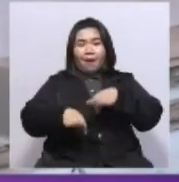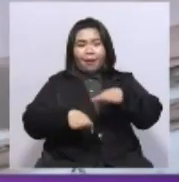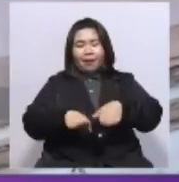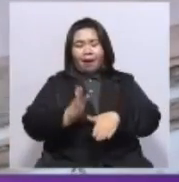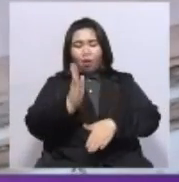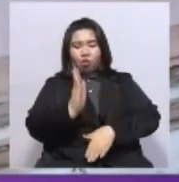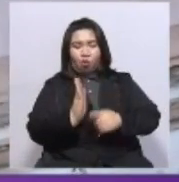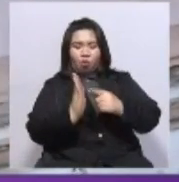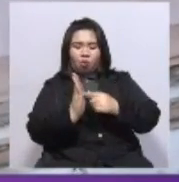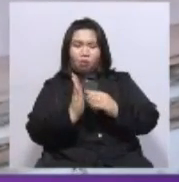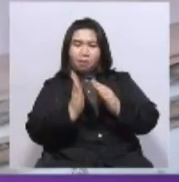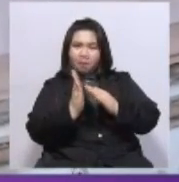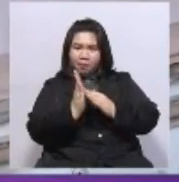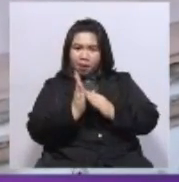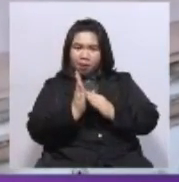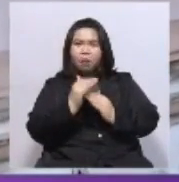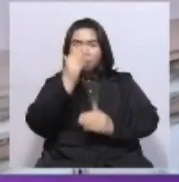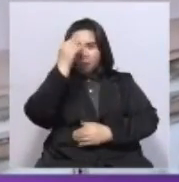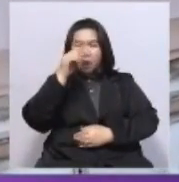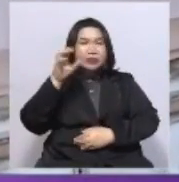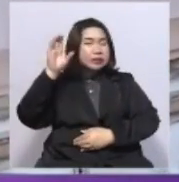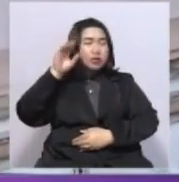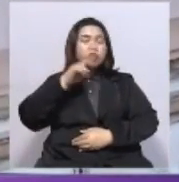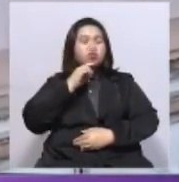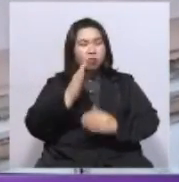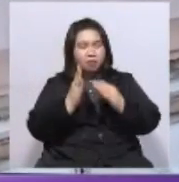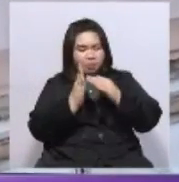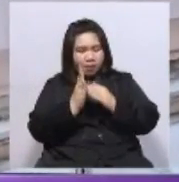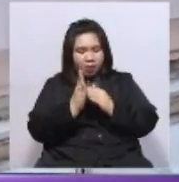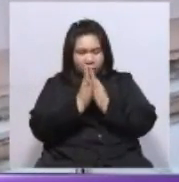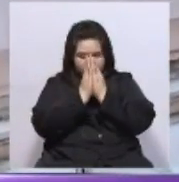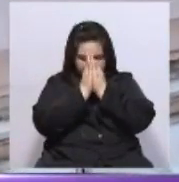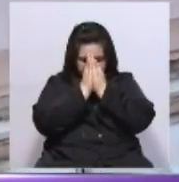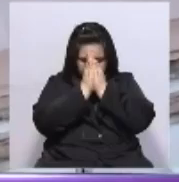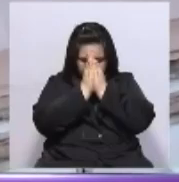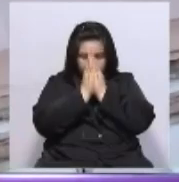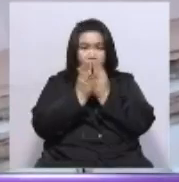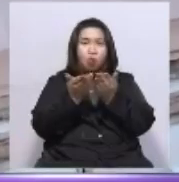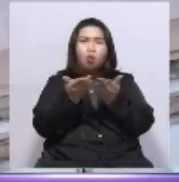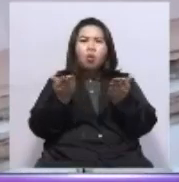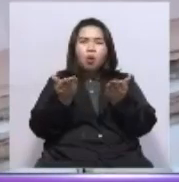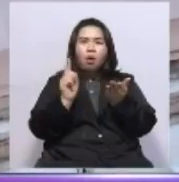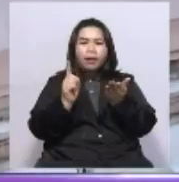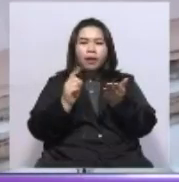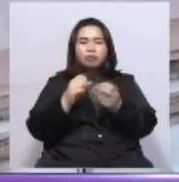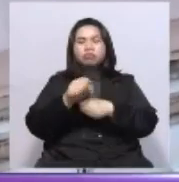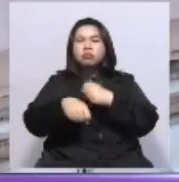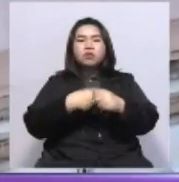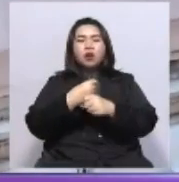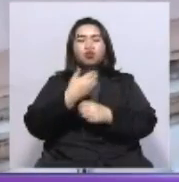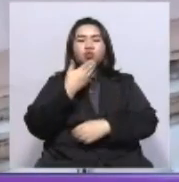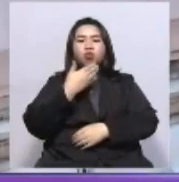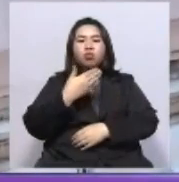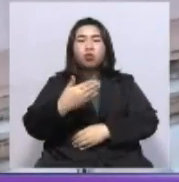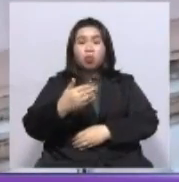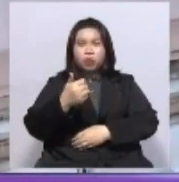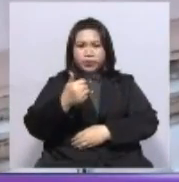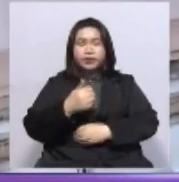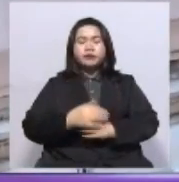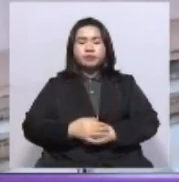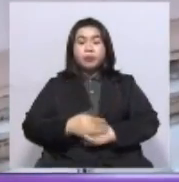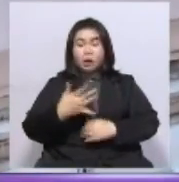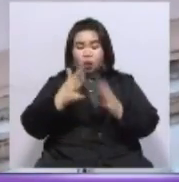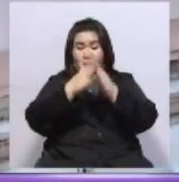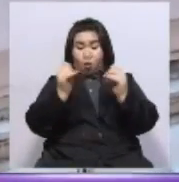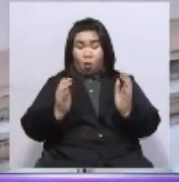านี้ครับเนื่องจากว่าเขามีความเชื่อกันว่าถ้าได้แตะแล้วก็ขอพรที่พระบาทนะครับก็จะทำให้มีอายุที่ยืนยาวครับนอกจากนี้ภ